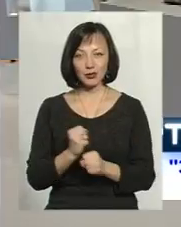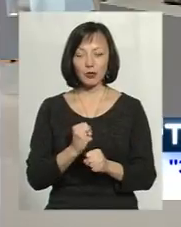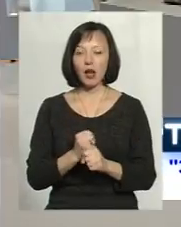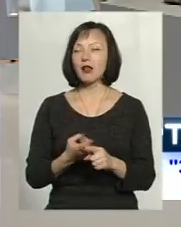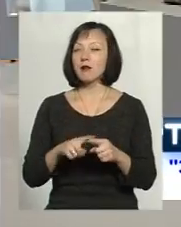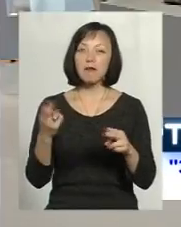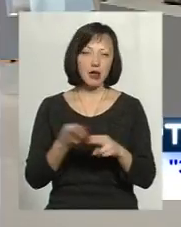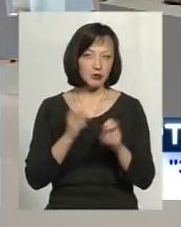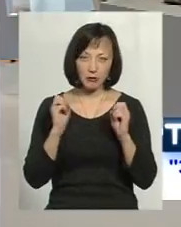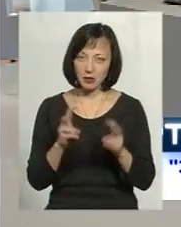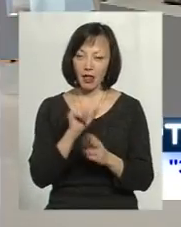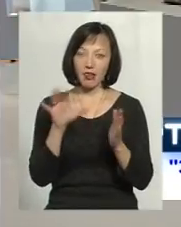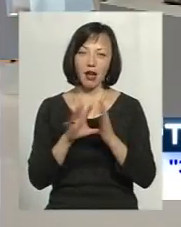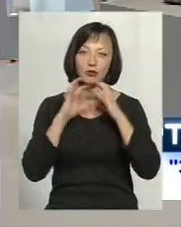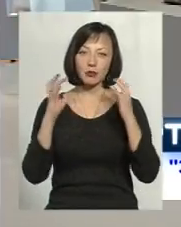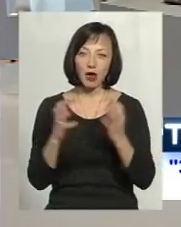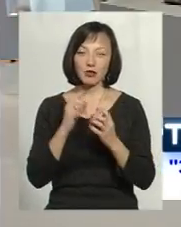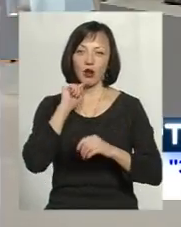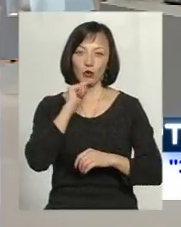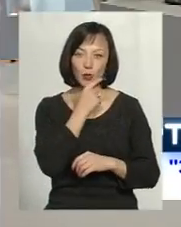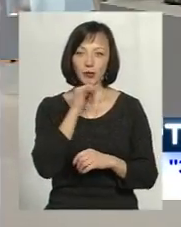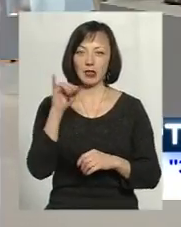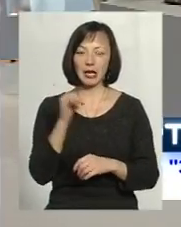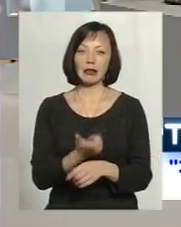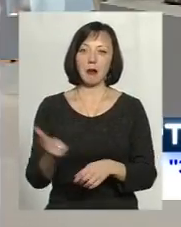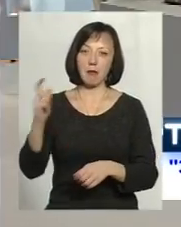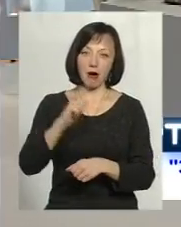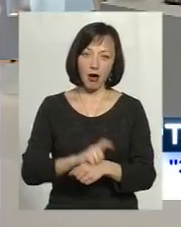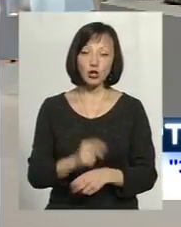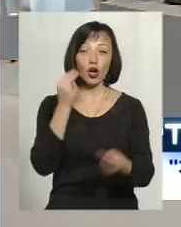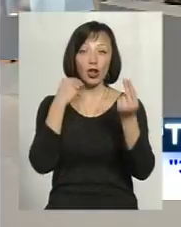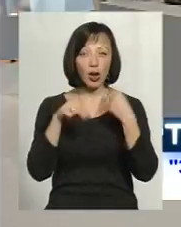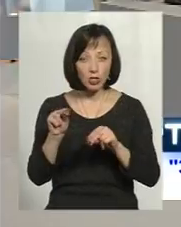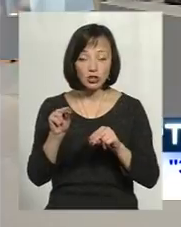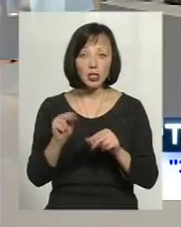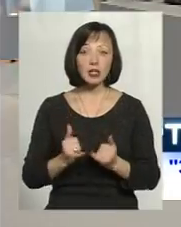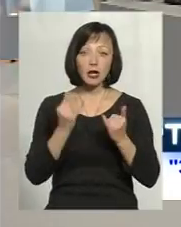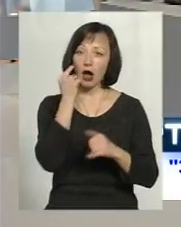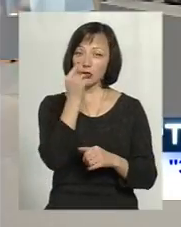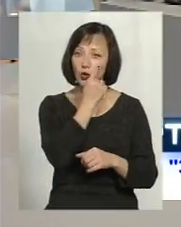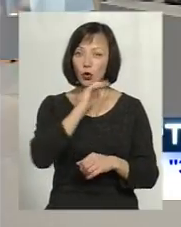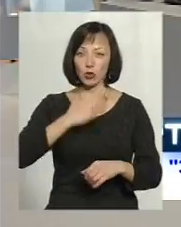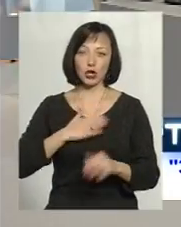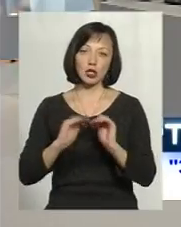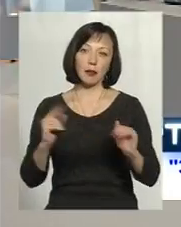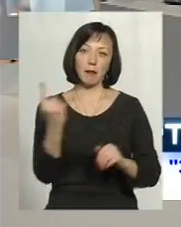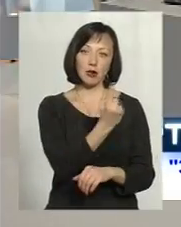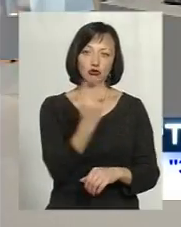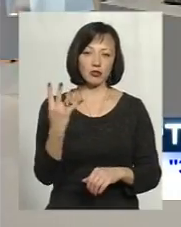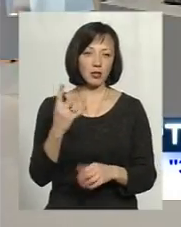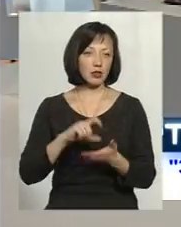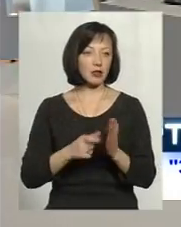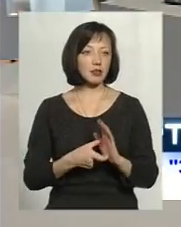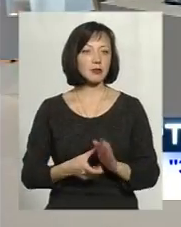Воно безпечне, воно енергозберігаюче, воно заощадливе і воно набагато краще для зору наших дітей в перших-четвертих